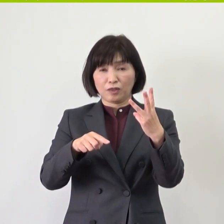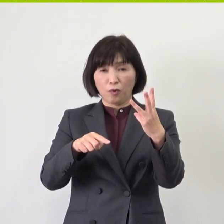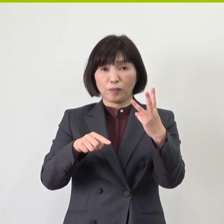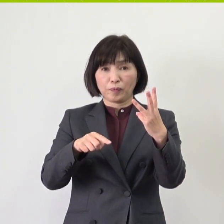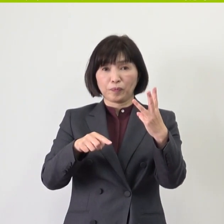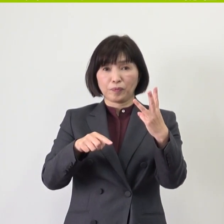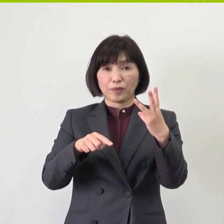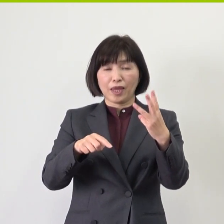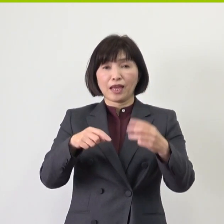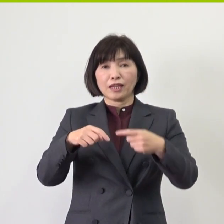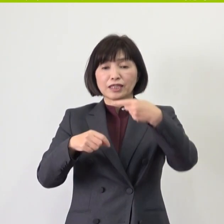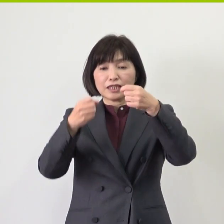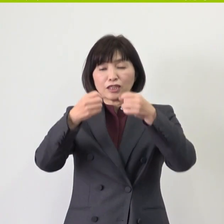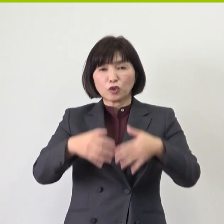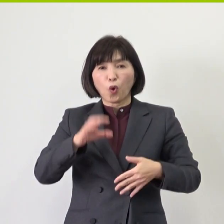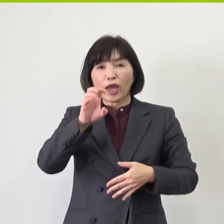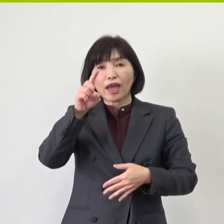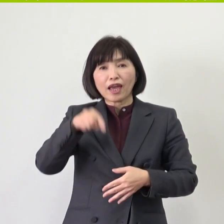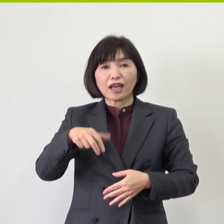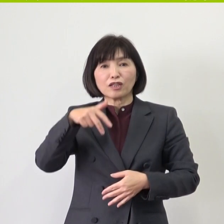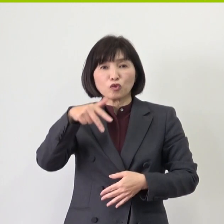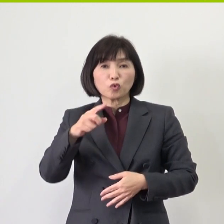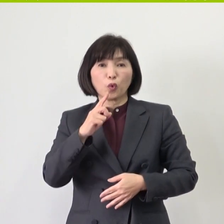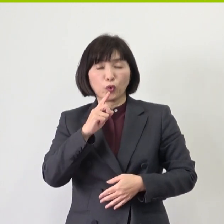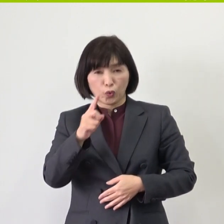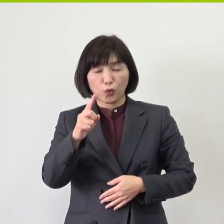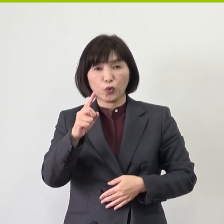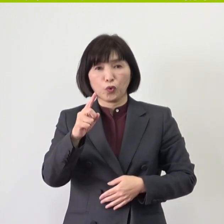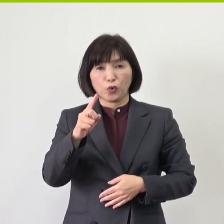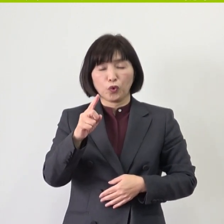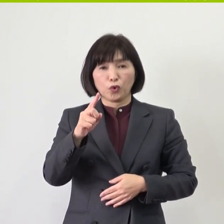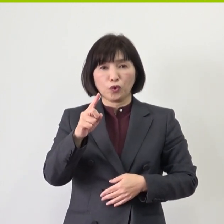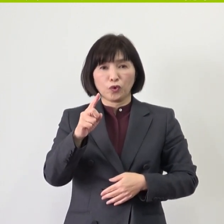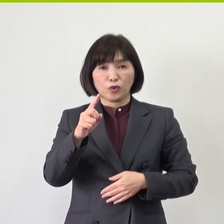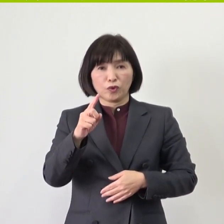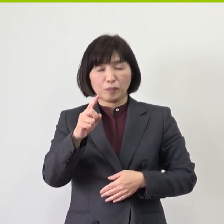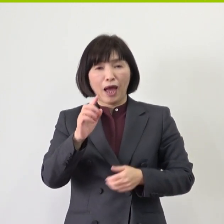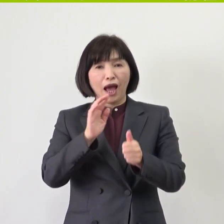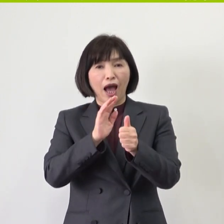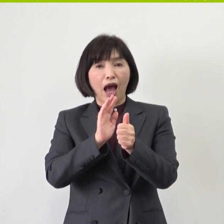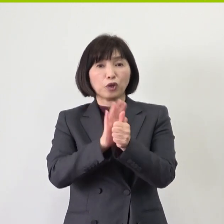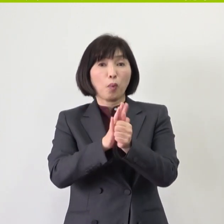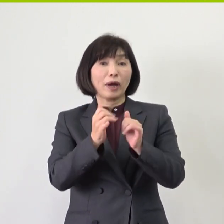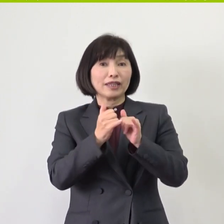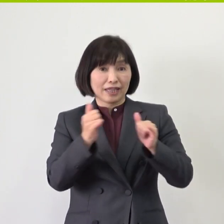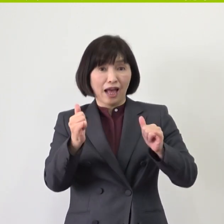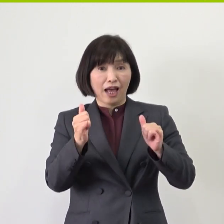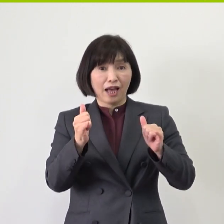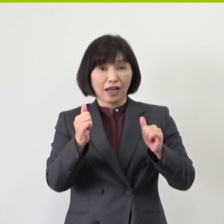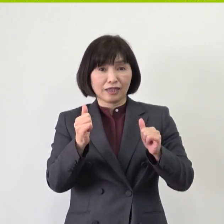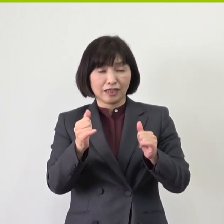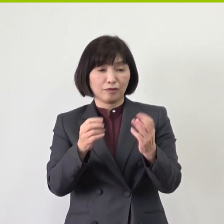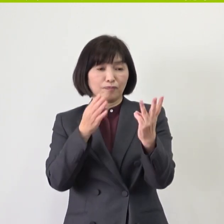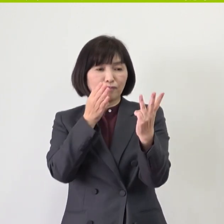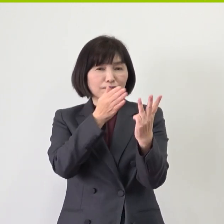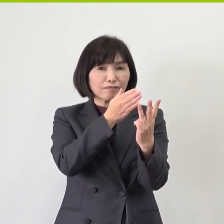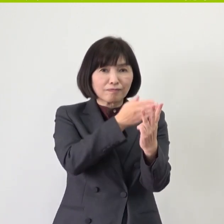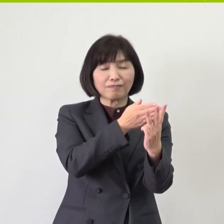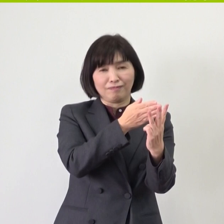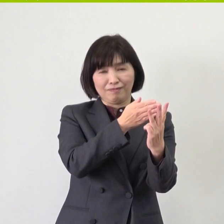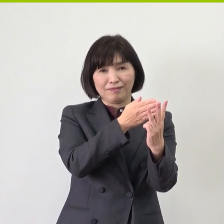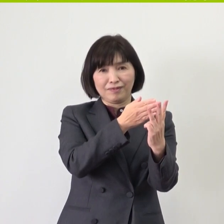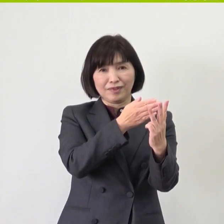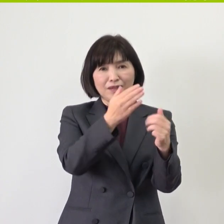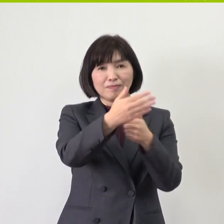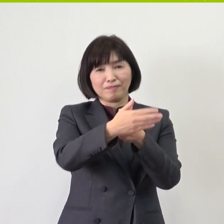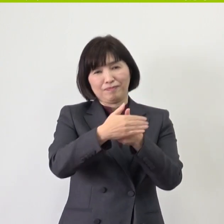を、一条エースという形で、一条が目指す教育を実現をしていくための、外部のアドバイザーとして、ご就任をいただ